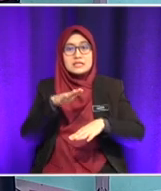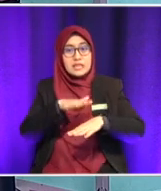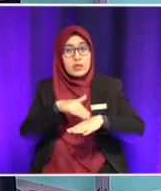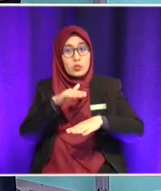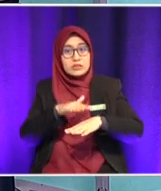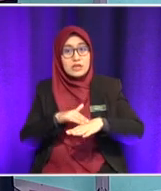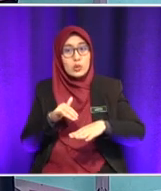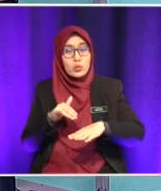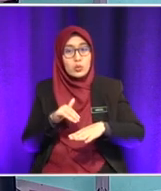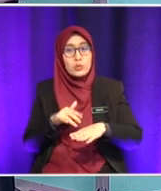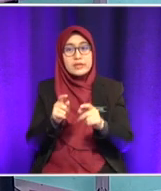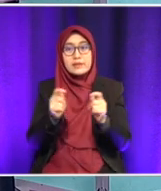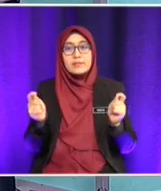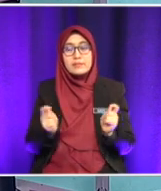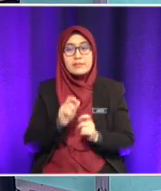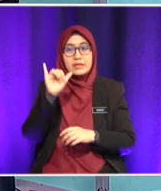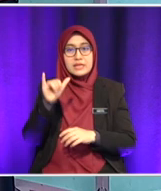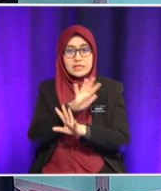sebentar lagi